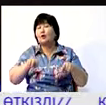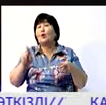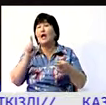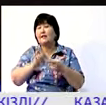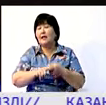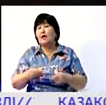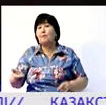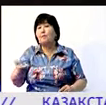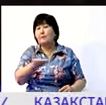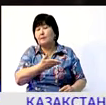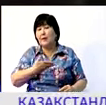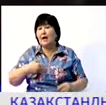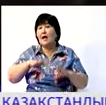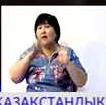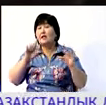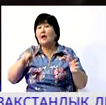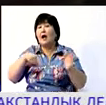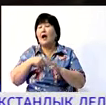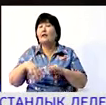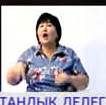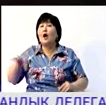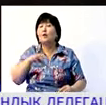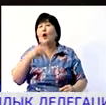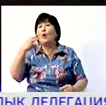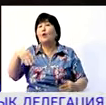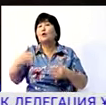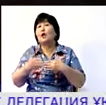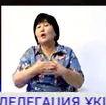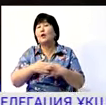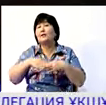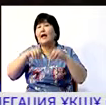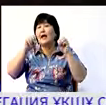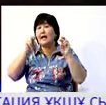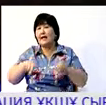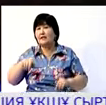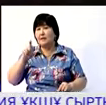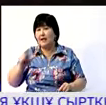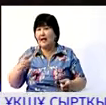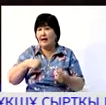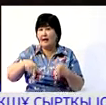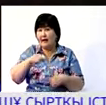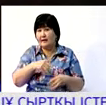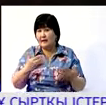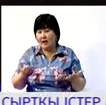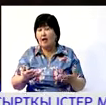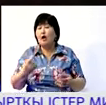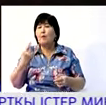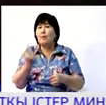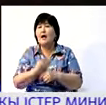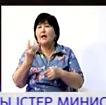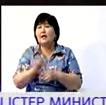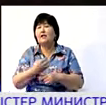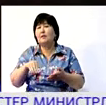бізде жалпы қала көлемінде 30-ға жуық кәсіп иелері жаңдай бірнеше